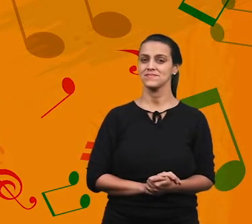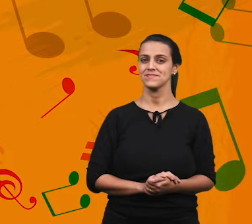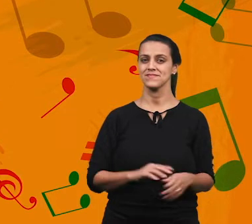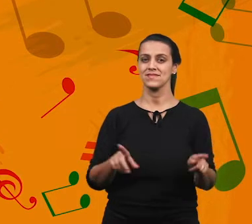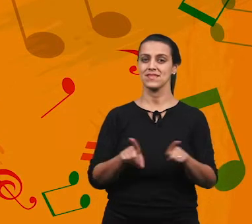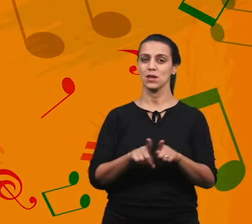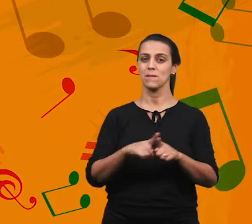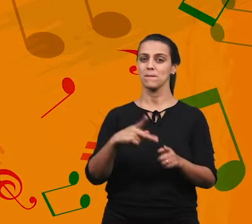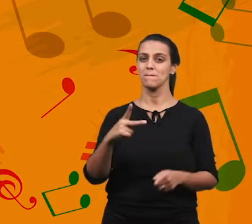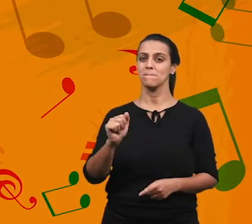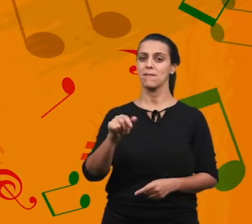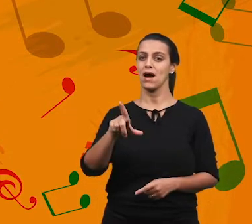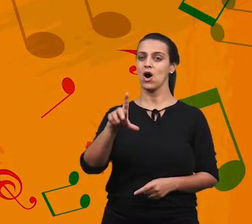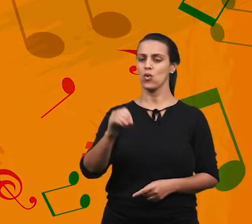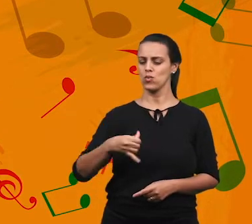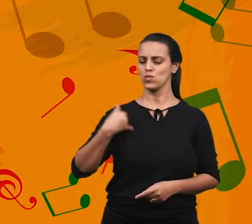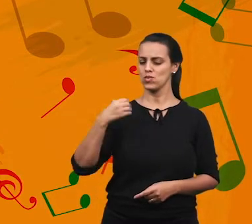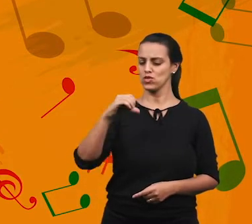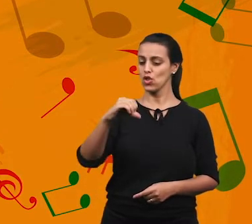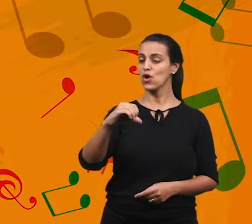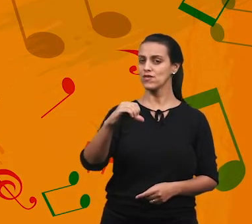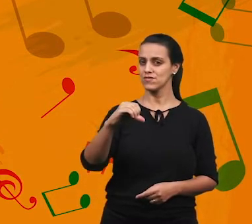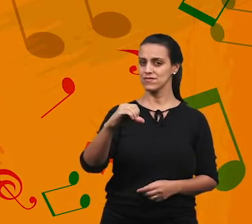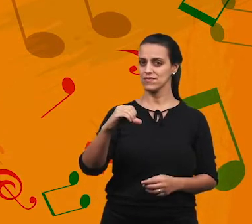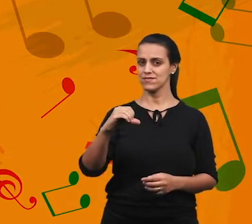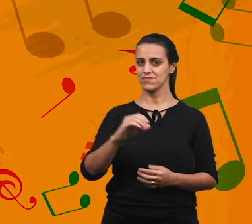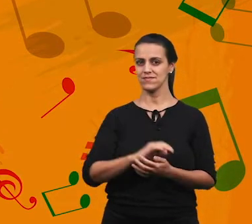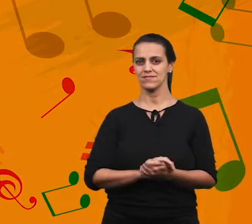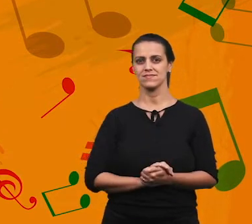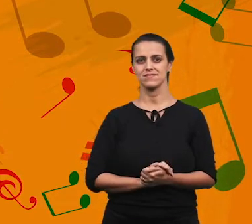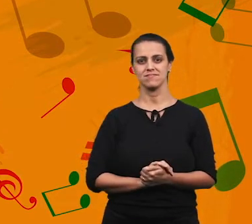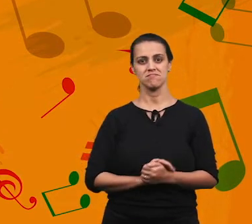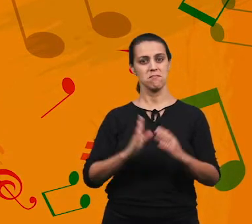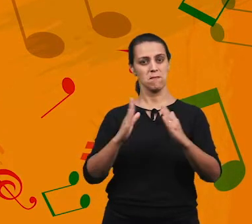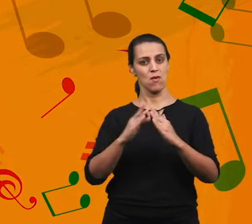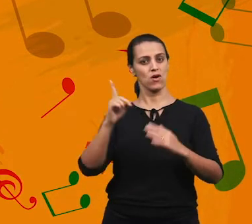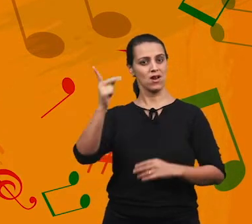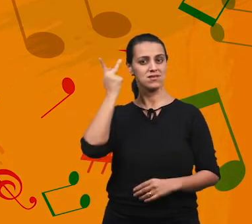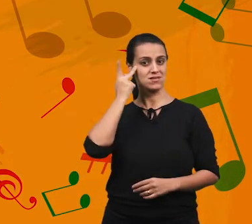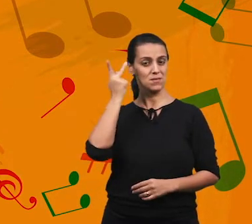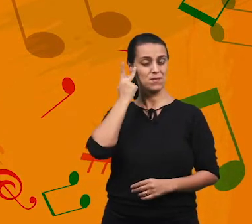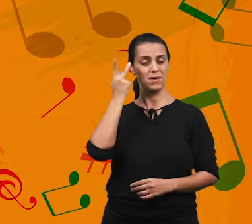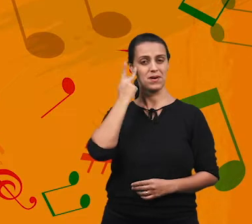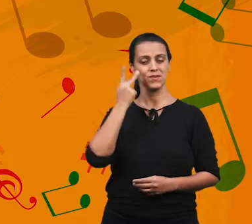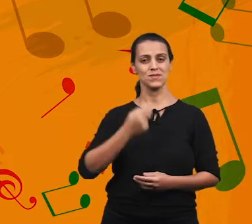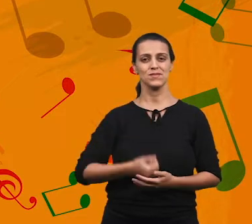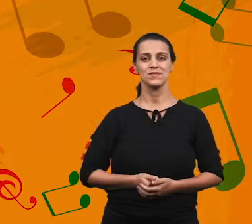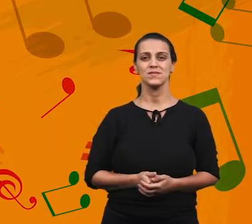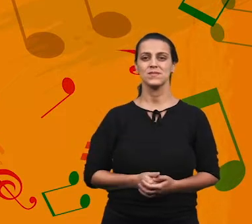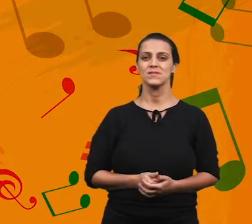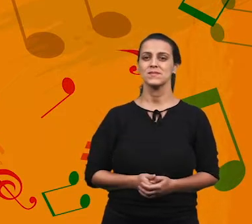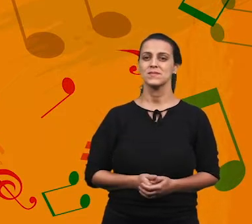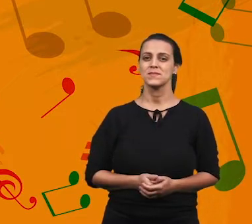Пауло Энрике из города Акламасан, штата Сан-Паулу. Ему 9 лет.